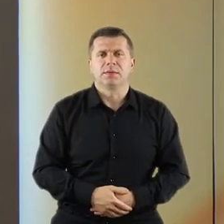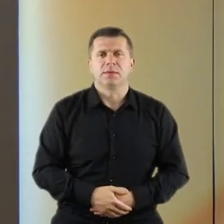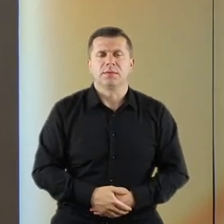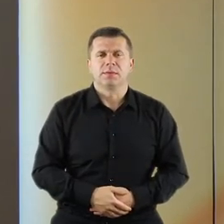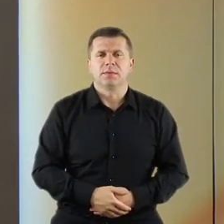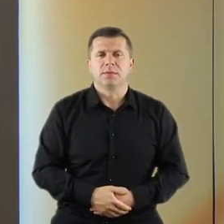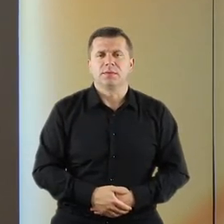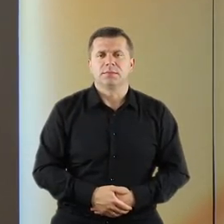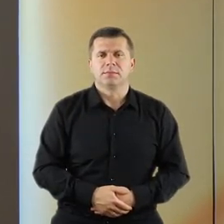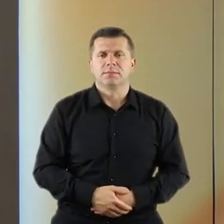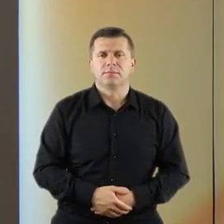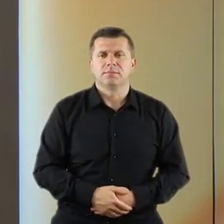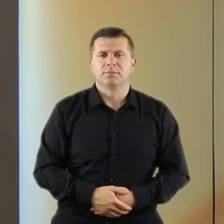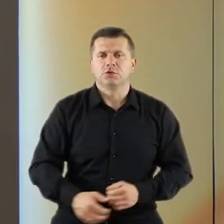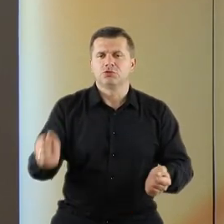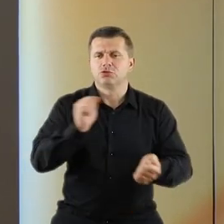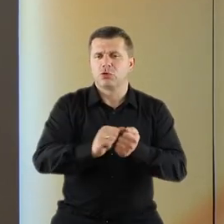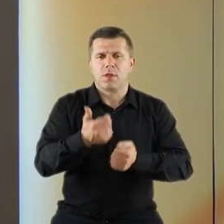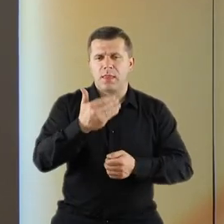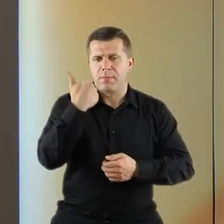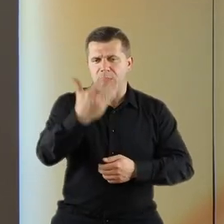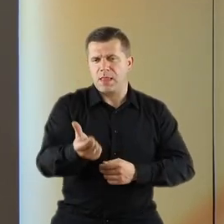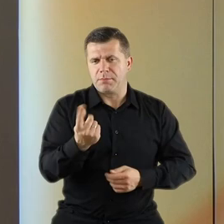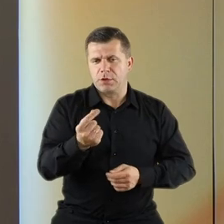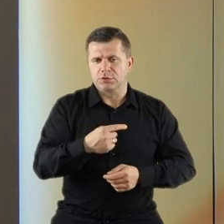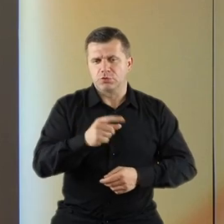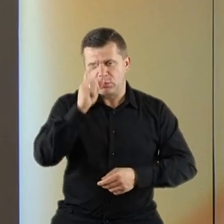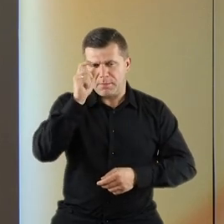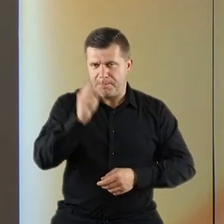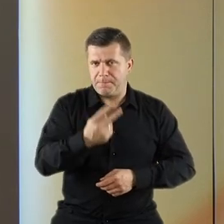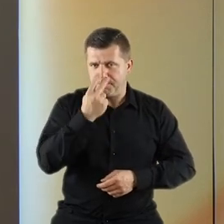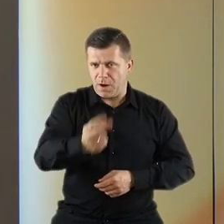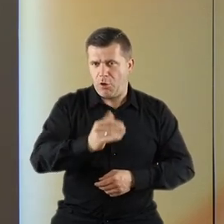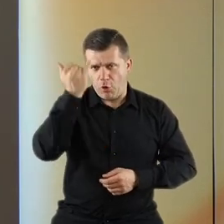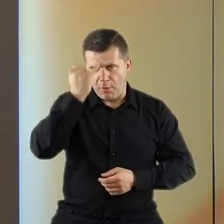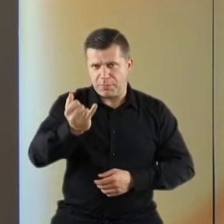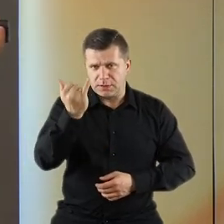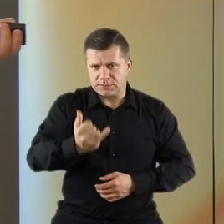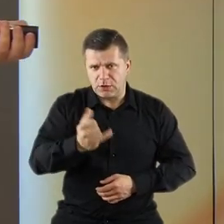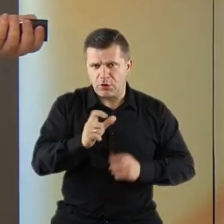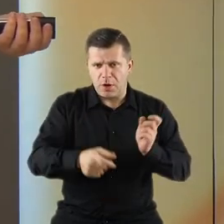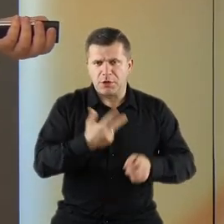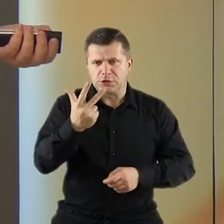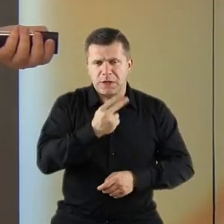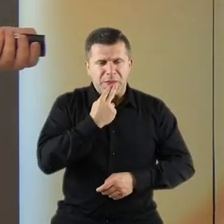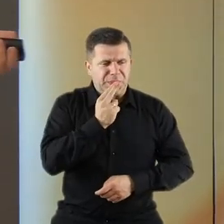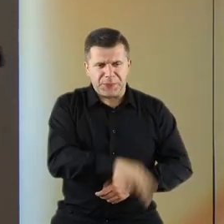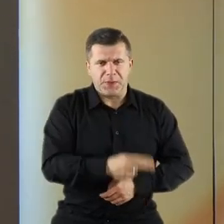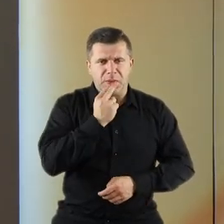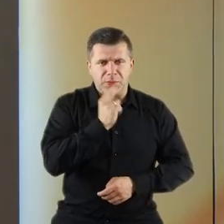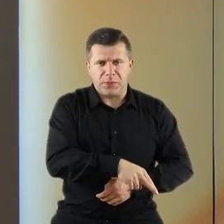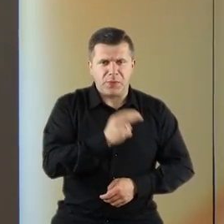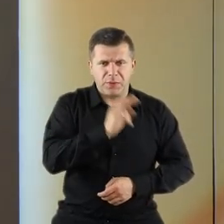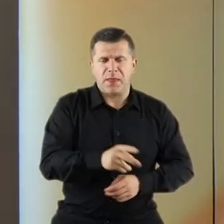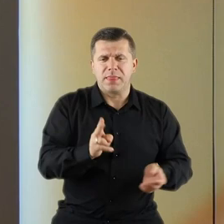na aby szkody nie wyrządzić bliźnim urokiem powinien człowiek patrząc na cudze dziecko lub dla splunąć po trzykroć na boki powiedzieć na